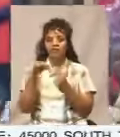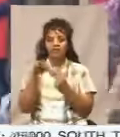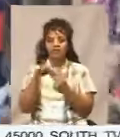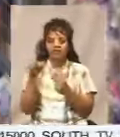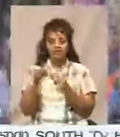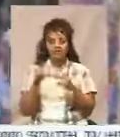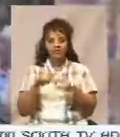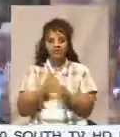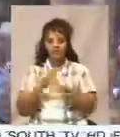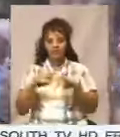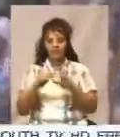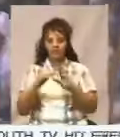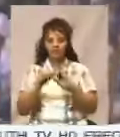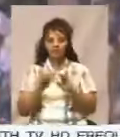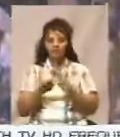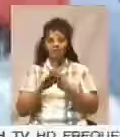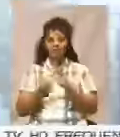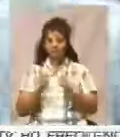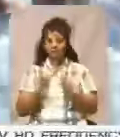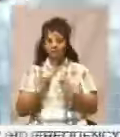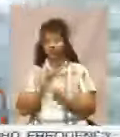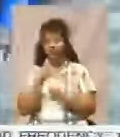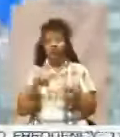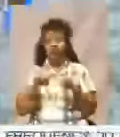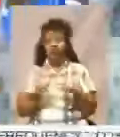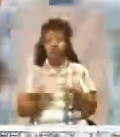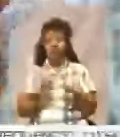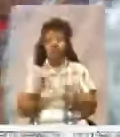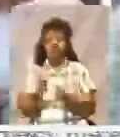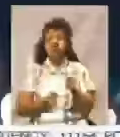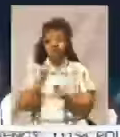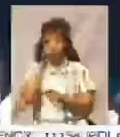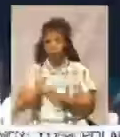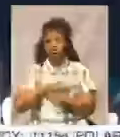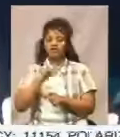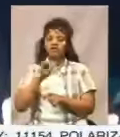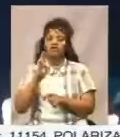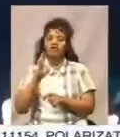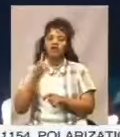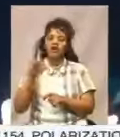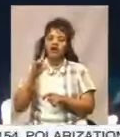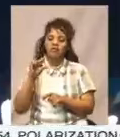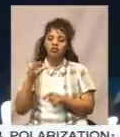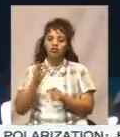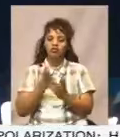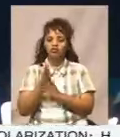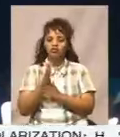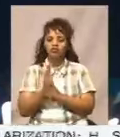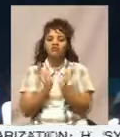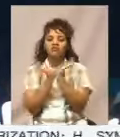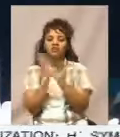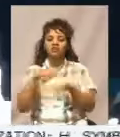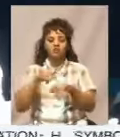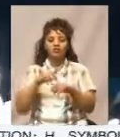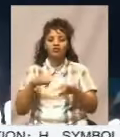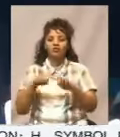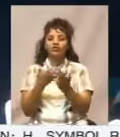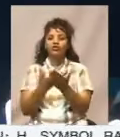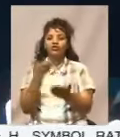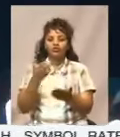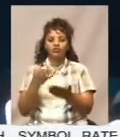ወረዳን በመወከል ተወካዮች ምክር ቤት እጩና የዞኑ ምክትል አስተዳዳሪ አቶ ተስፋይ በንጉ በበኩላቸው የብልጽግና ፓርቲ ለዞኑ